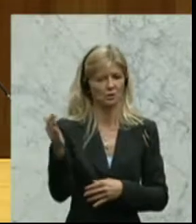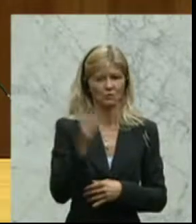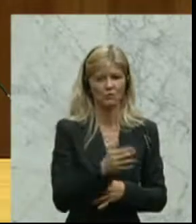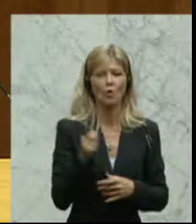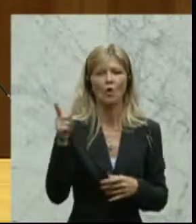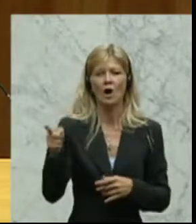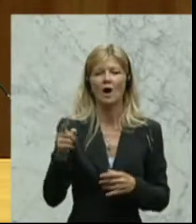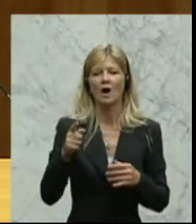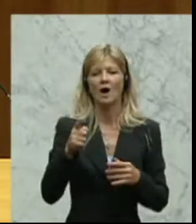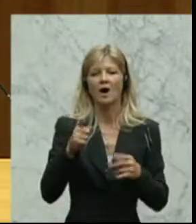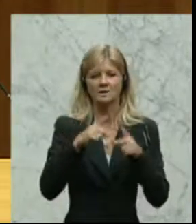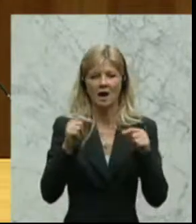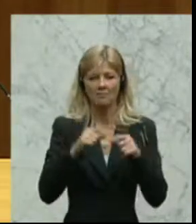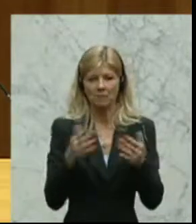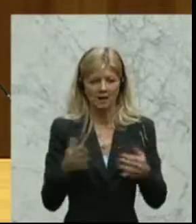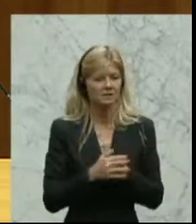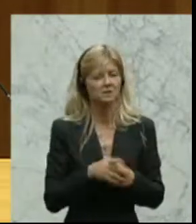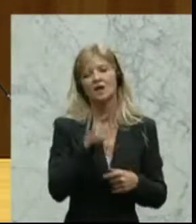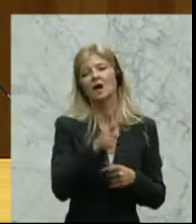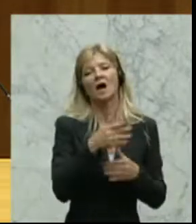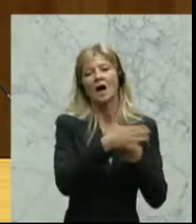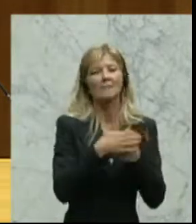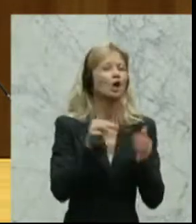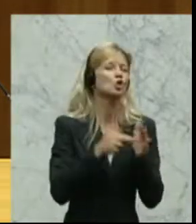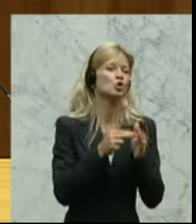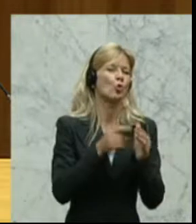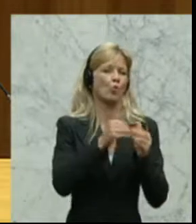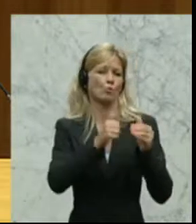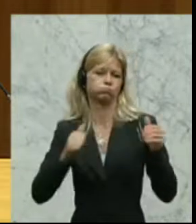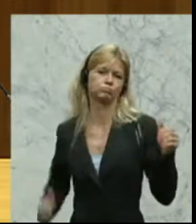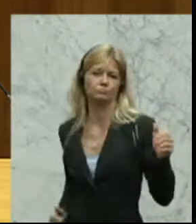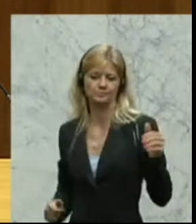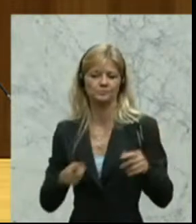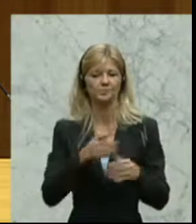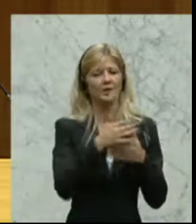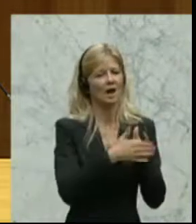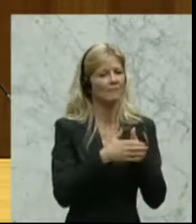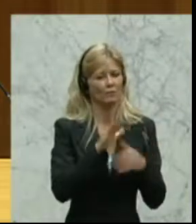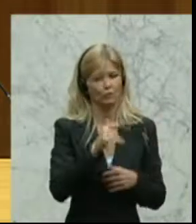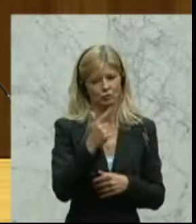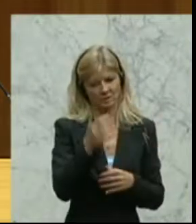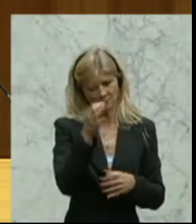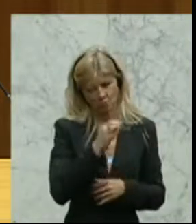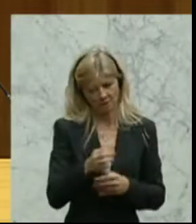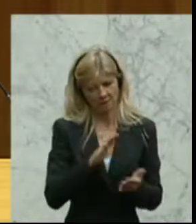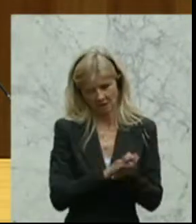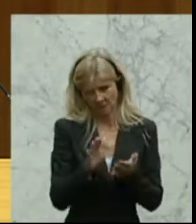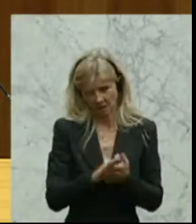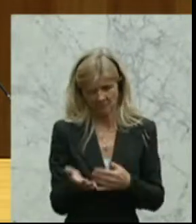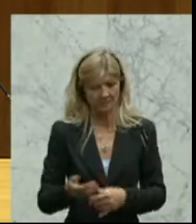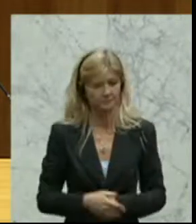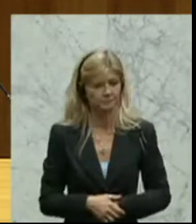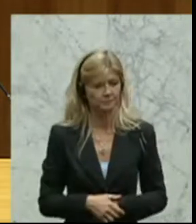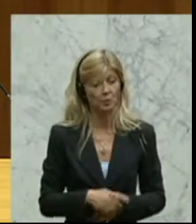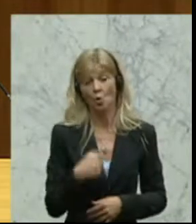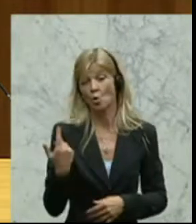wir noch weiter im Abseits. In den USA handelt es sich um 25% Abgaben. Und unsere Prozentsätze sind